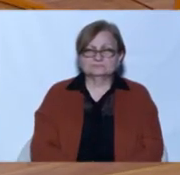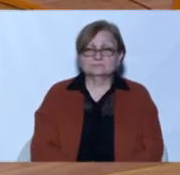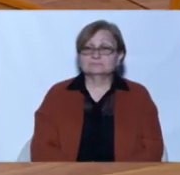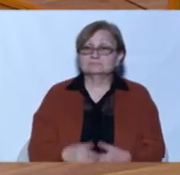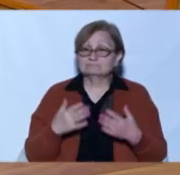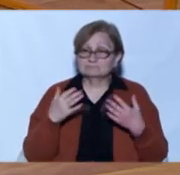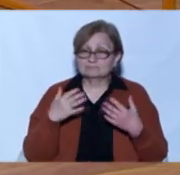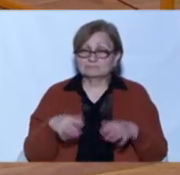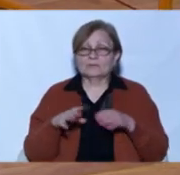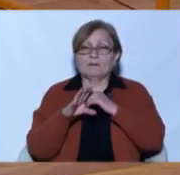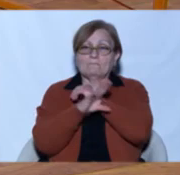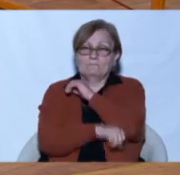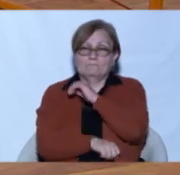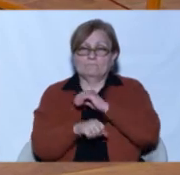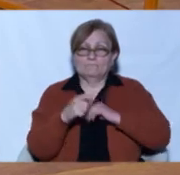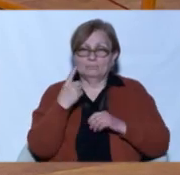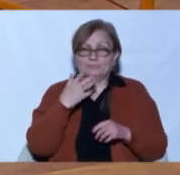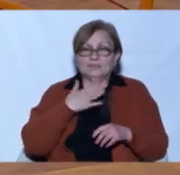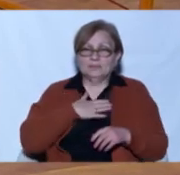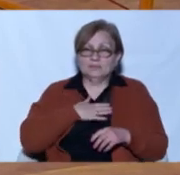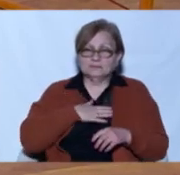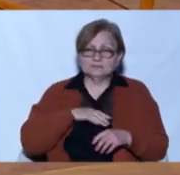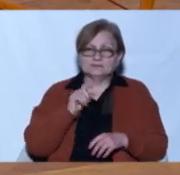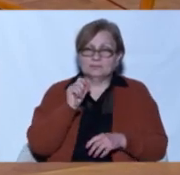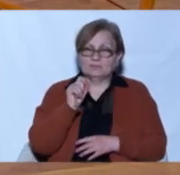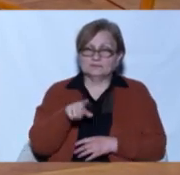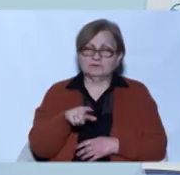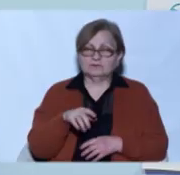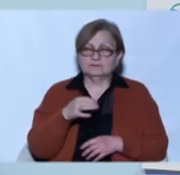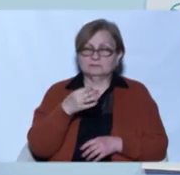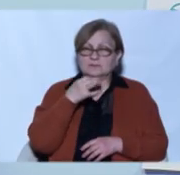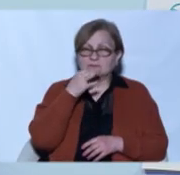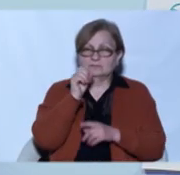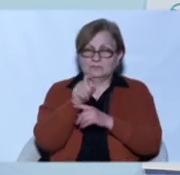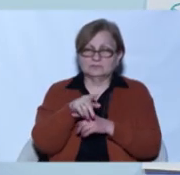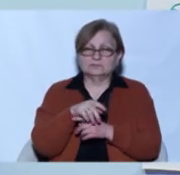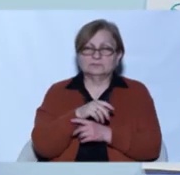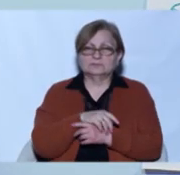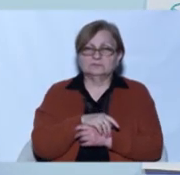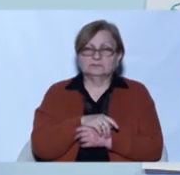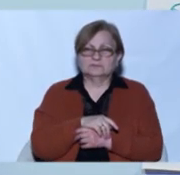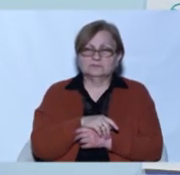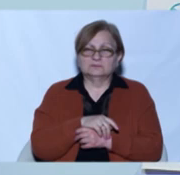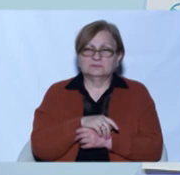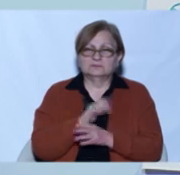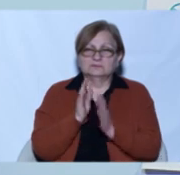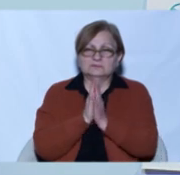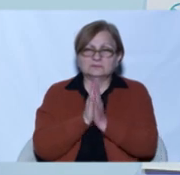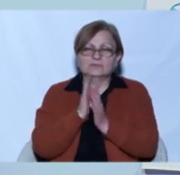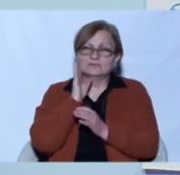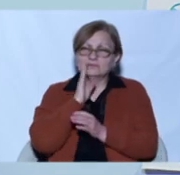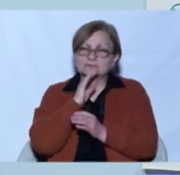მაშასე ბოლოს მინდა ერთი სასიამოვნო დავალება მოგცეთ კიდევ ამასთან ერთად. სთხოვეთ